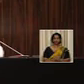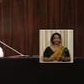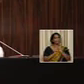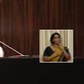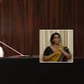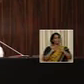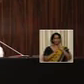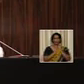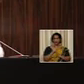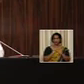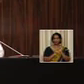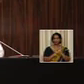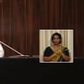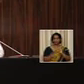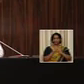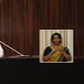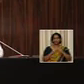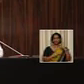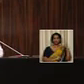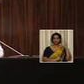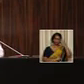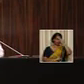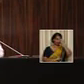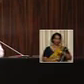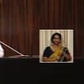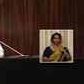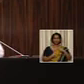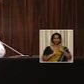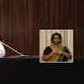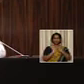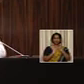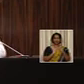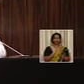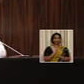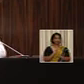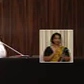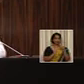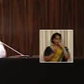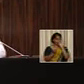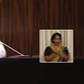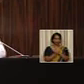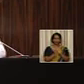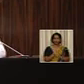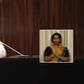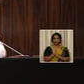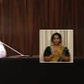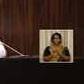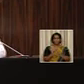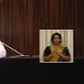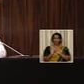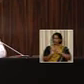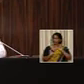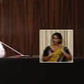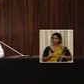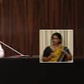පාර්ලිමේන්තු මන්ත්‍රී ගරු පීල් මාෂල් සරත් පොන්සේකා මහතා ජාතික ආරක්ෂාව පිළිබඳ ආංශික අධීක්ෂණ කාර්ක සභාවේ සමාජිකත්වයෙන් ඉල්ලා